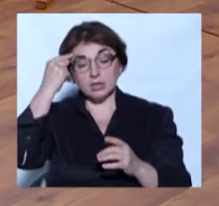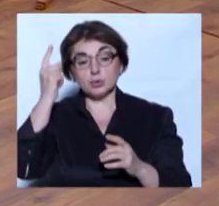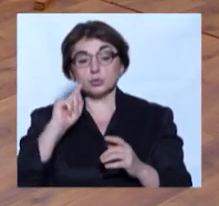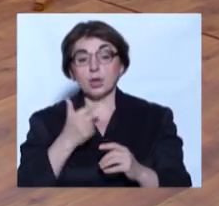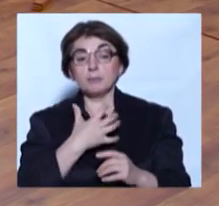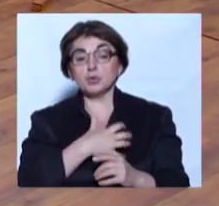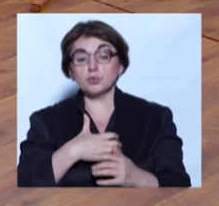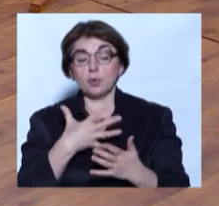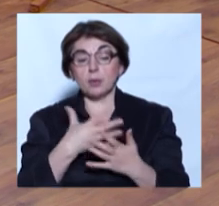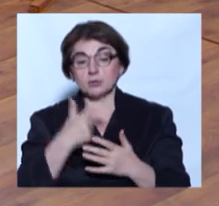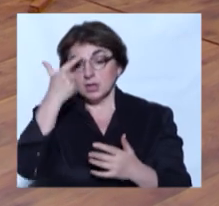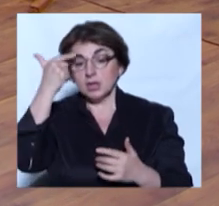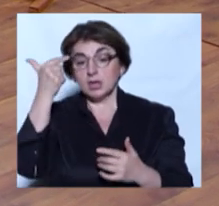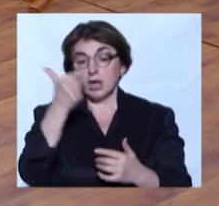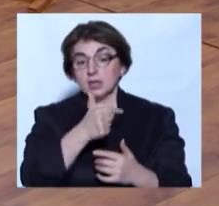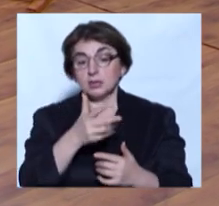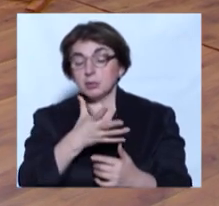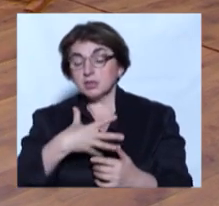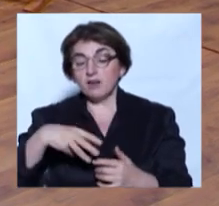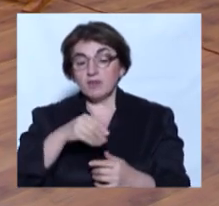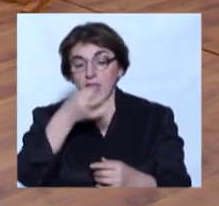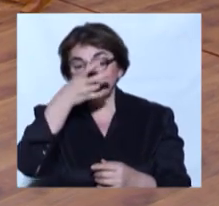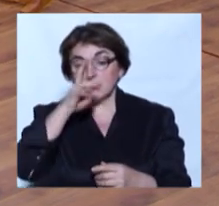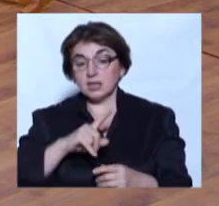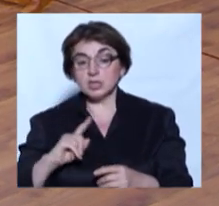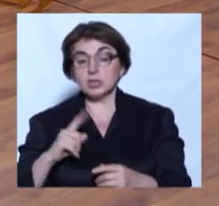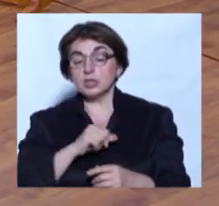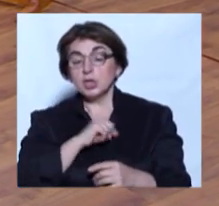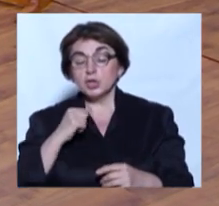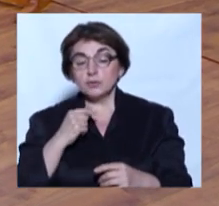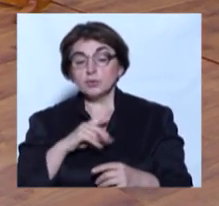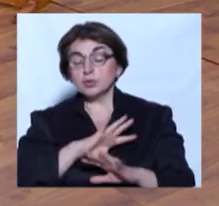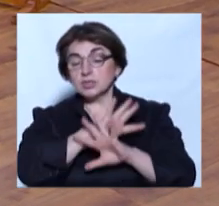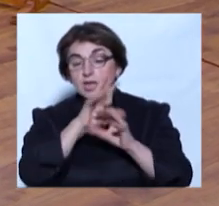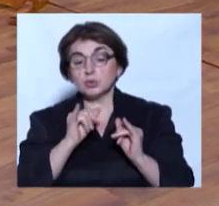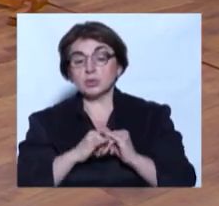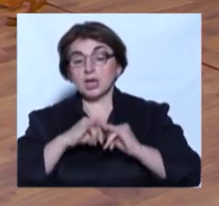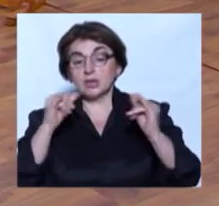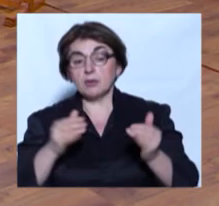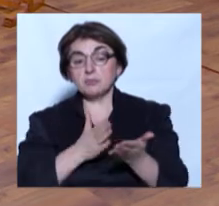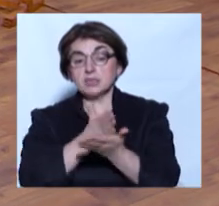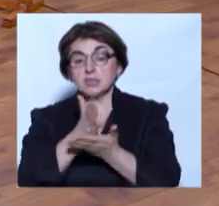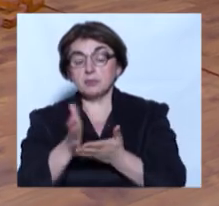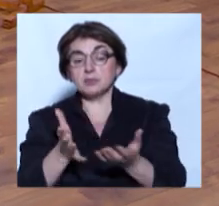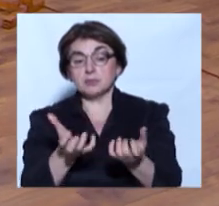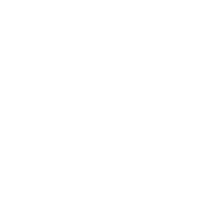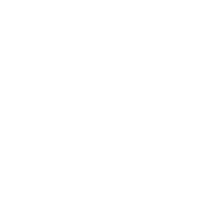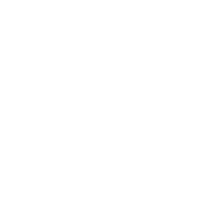დიდი მნიშვნელობა აქვს განათლებას ყველა დანარჩენი გარემოსგრადი და საერთოდ გრადი განვითარების მიზნების მიღწევაში.